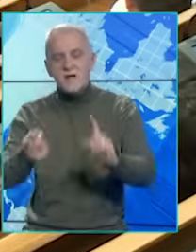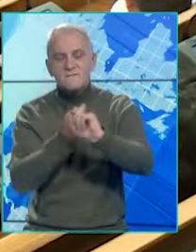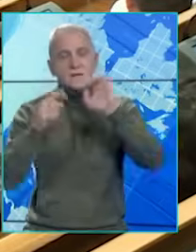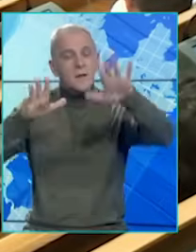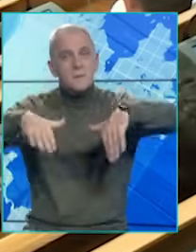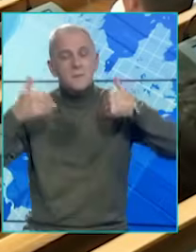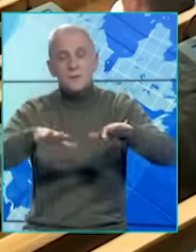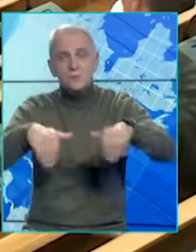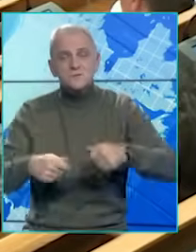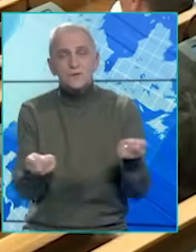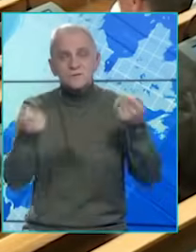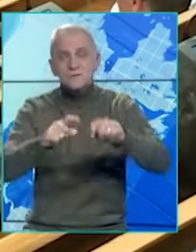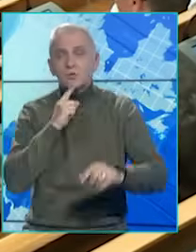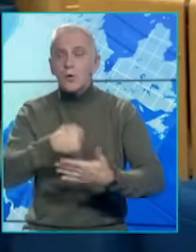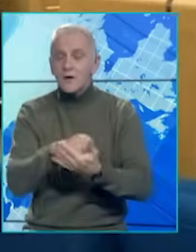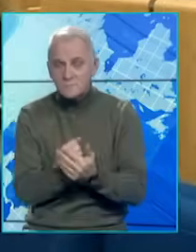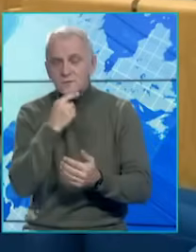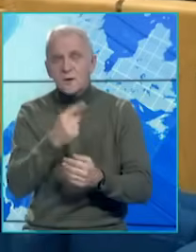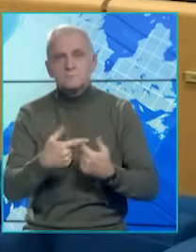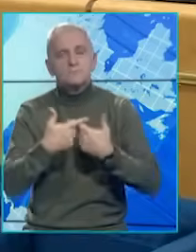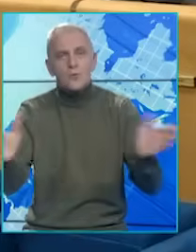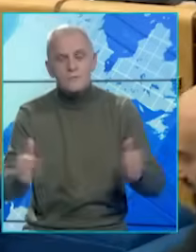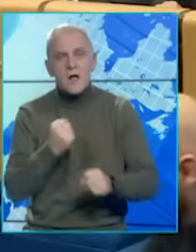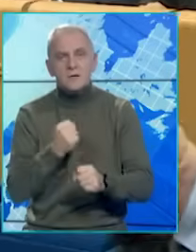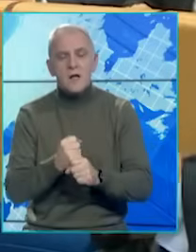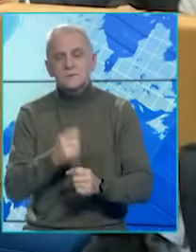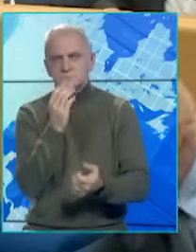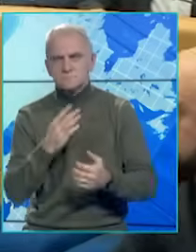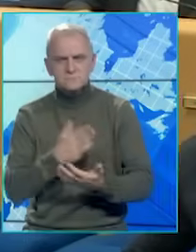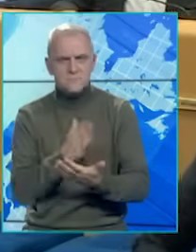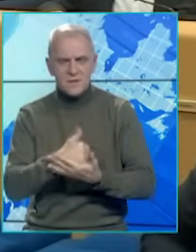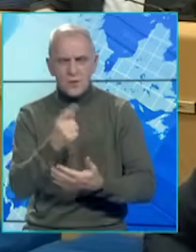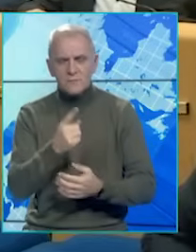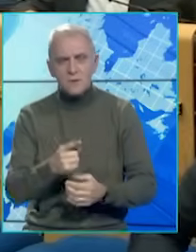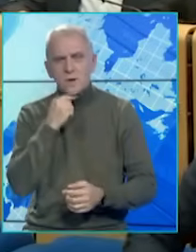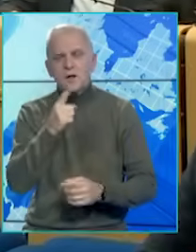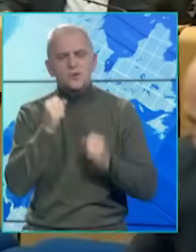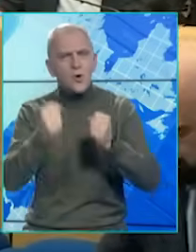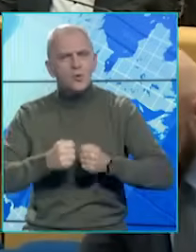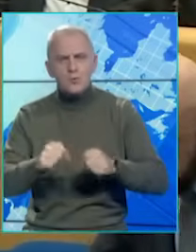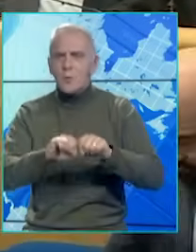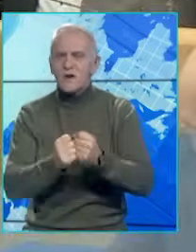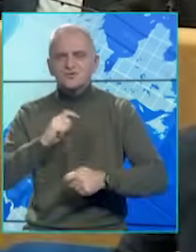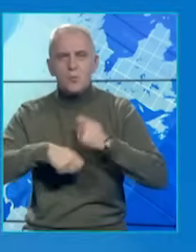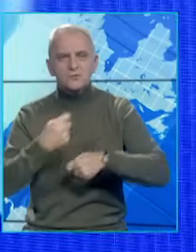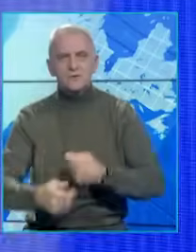Federalni parlament usvojio zaključke za koje tvrde da će deblokirati rad radnih tijela. Oporba tvrdi grubo prekršen